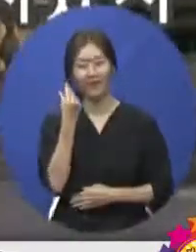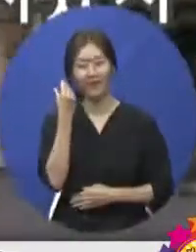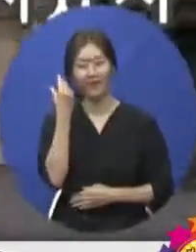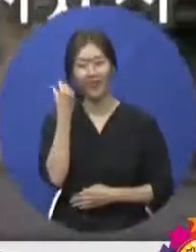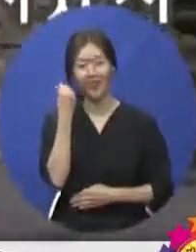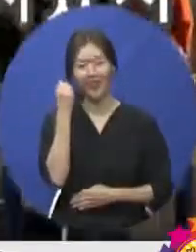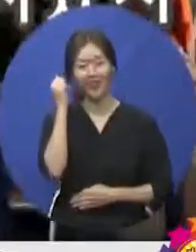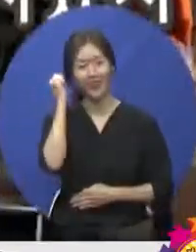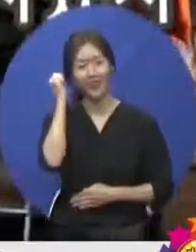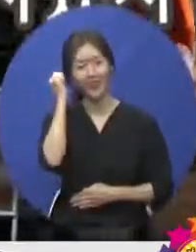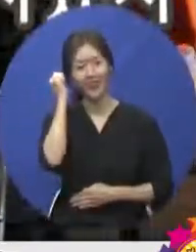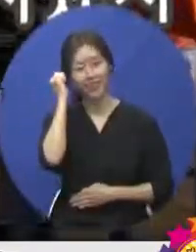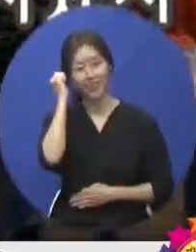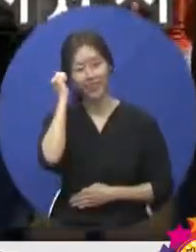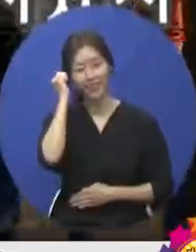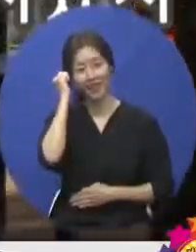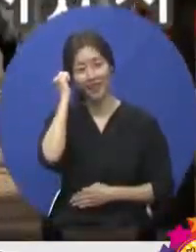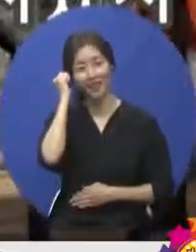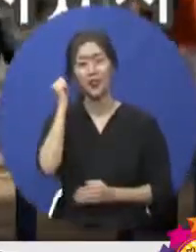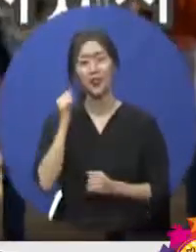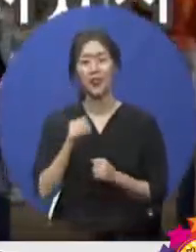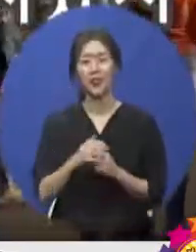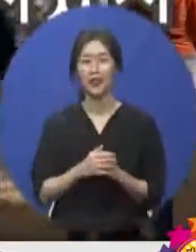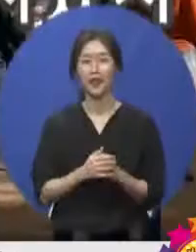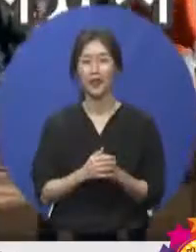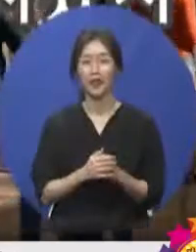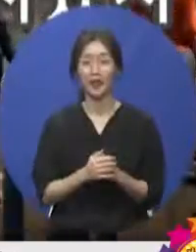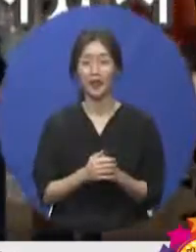베개 머리